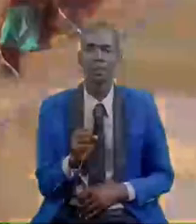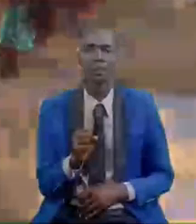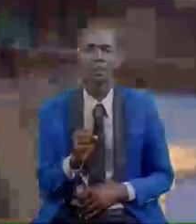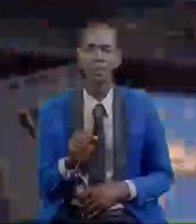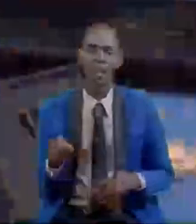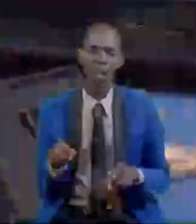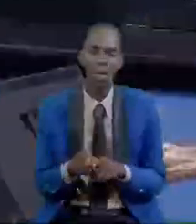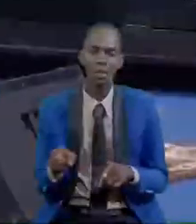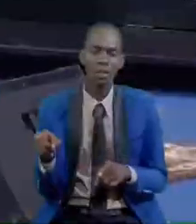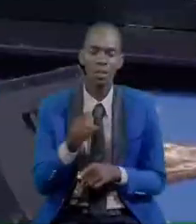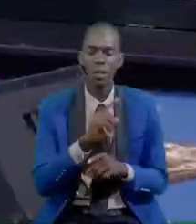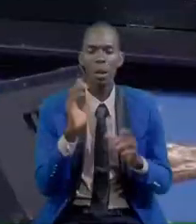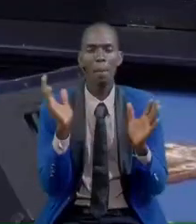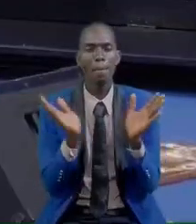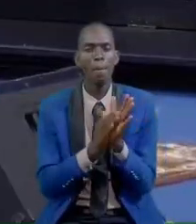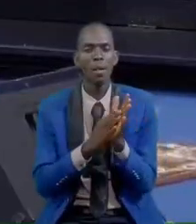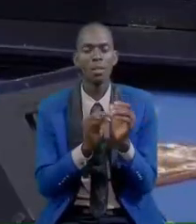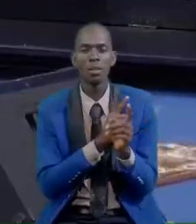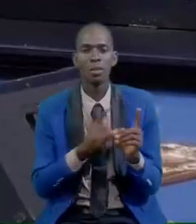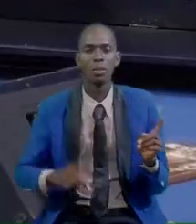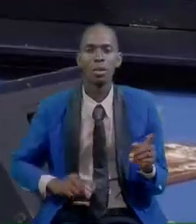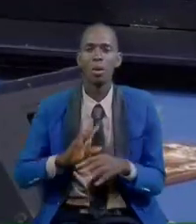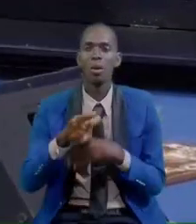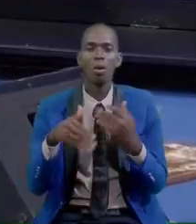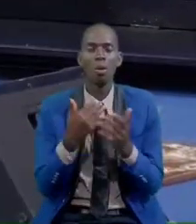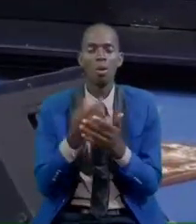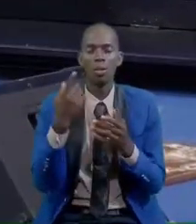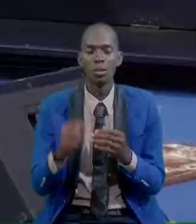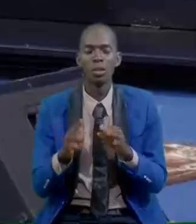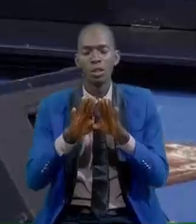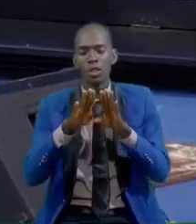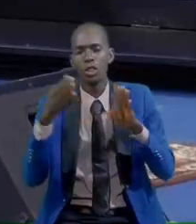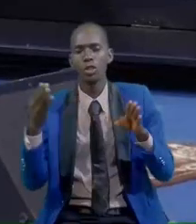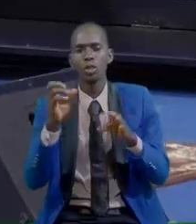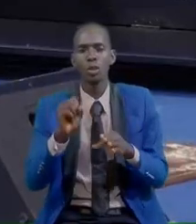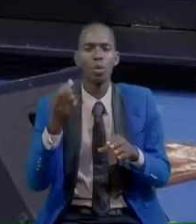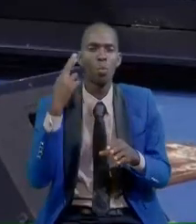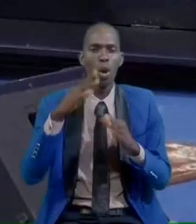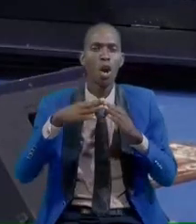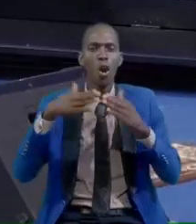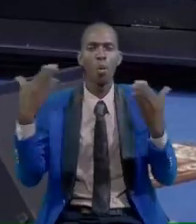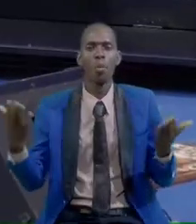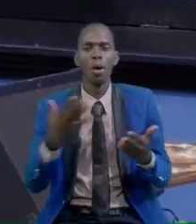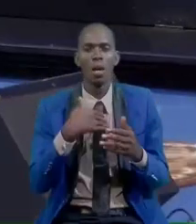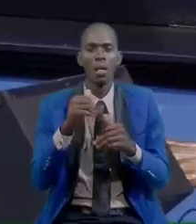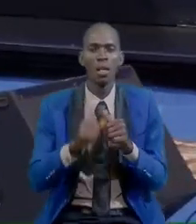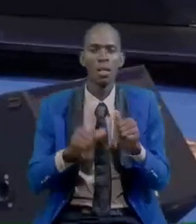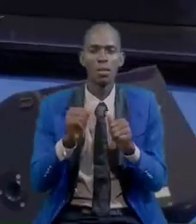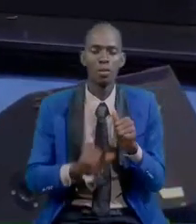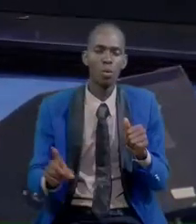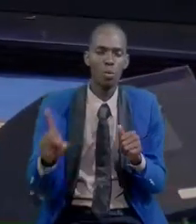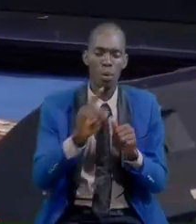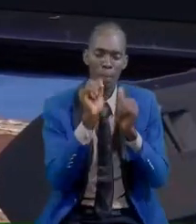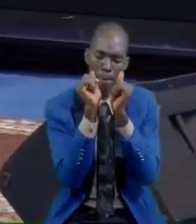Comme il louait le Seigneur, toutes les portes furent ouvertes et les liens de chacun furent